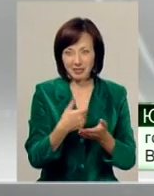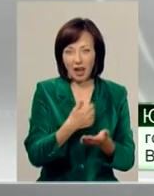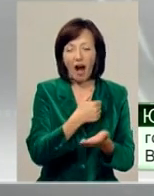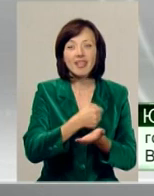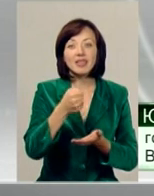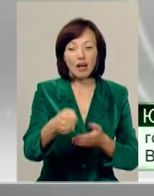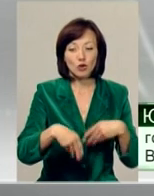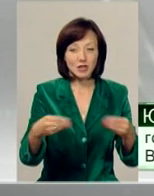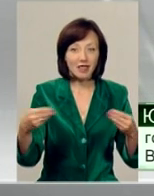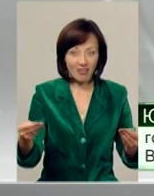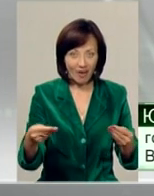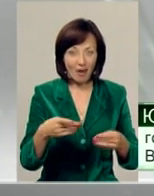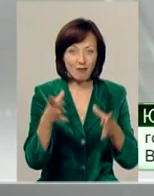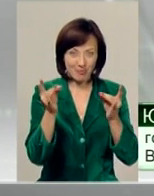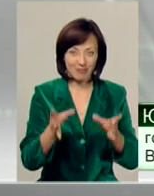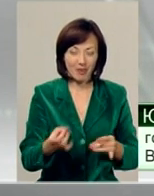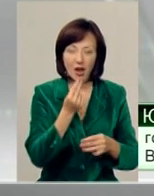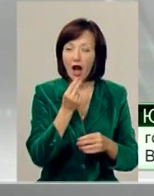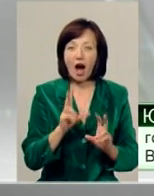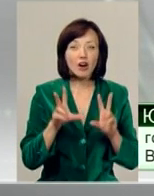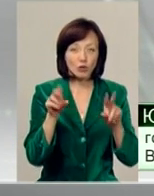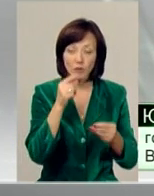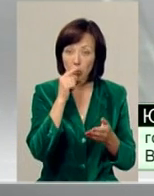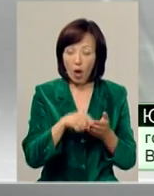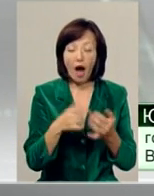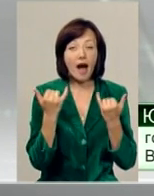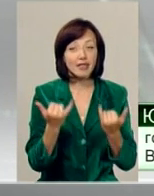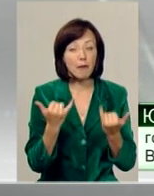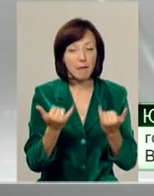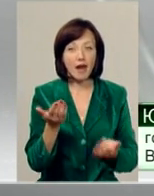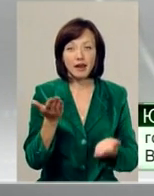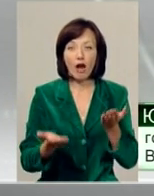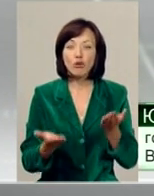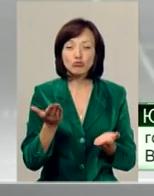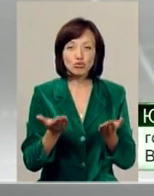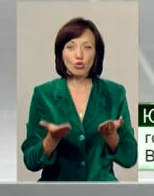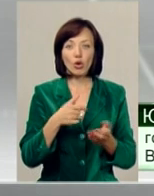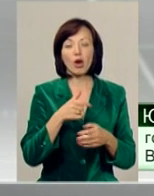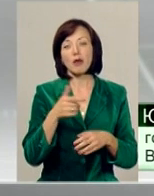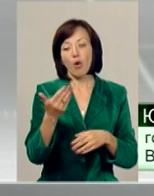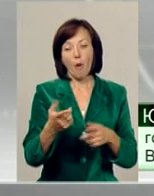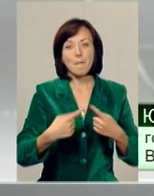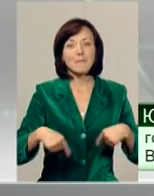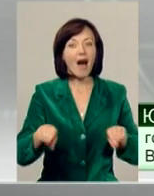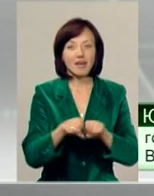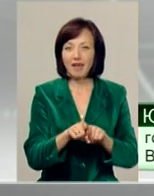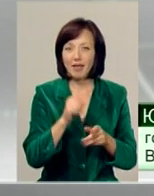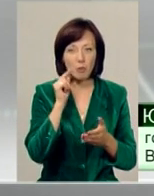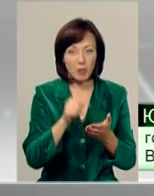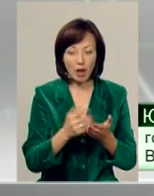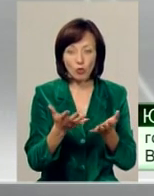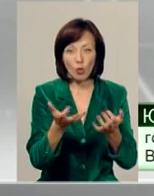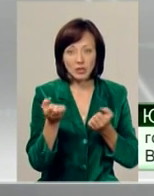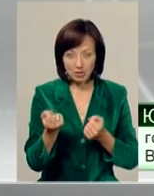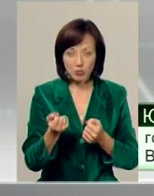кількість гречки то він може то він гарантовано проходив А тепер якщо він його Партія не проходить то навіть навіть якщо